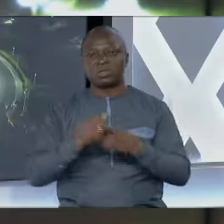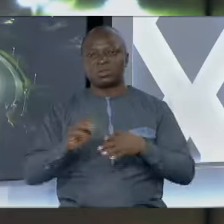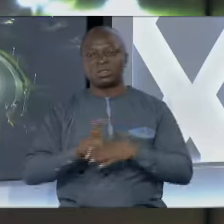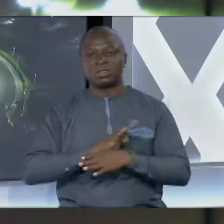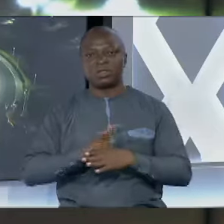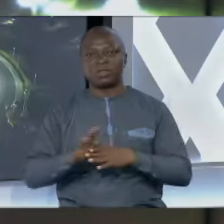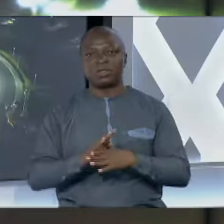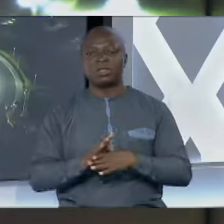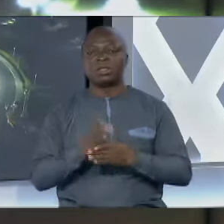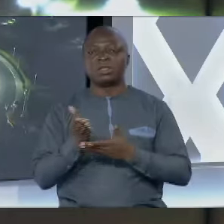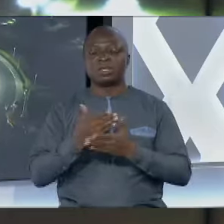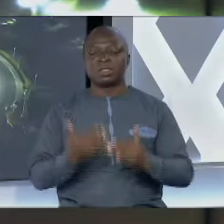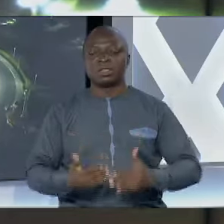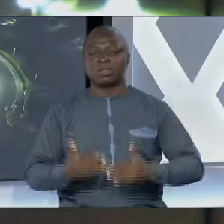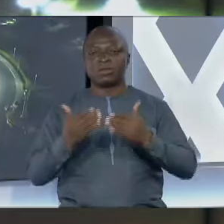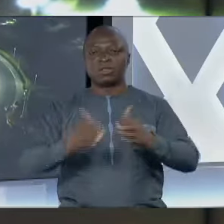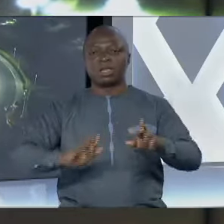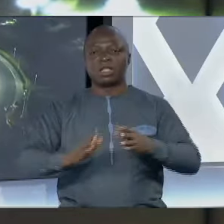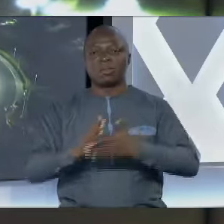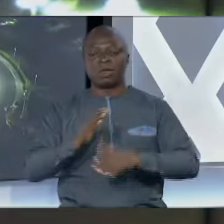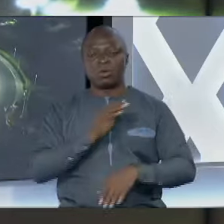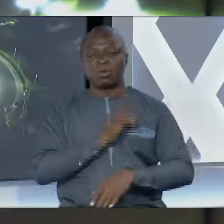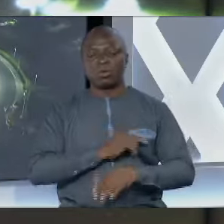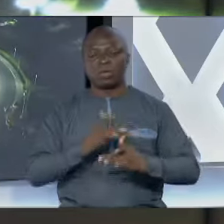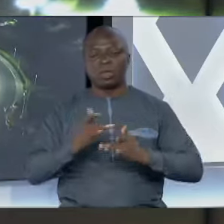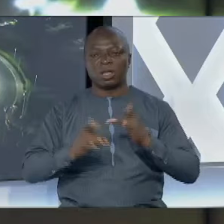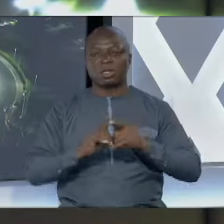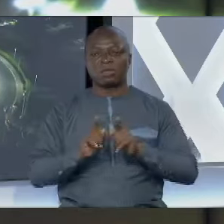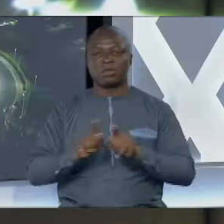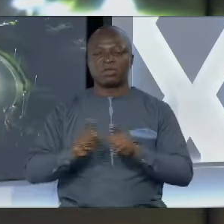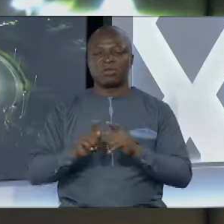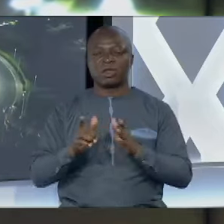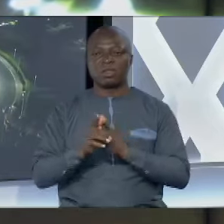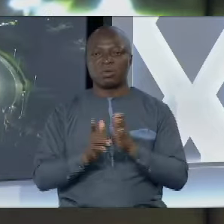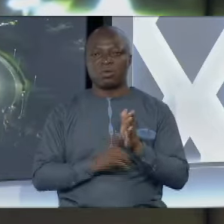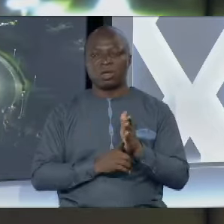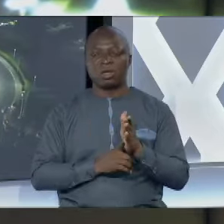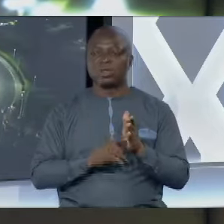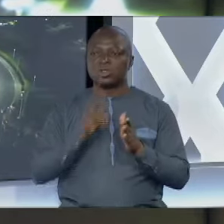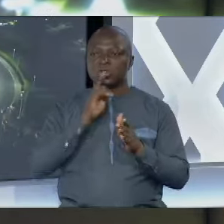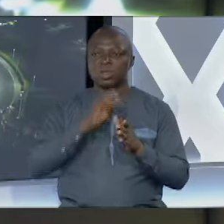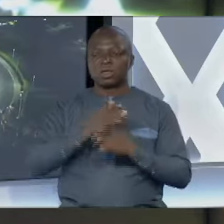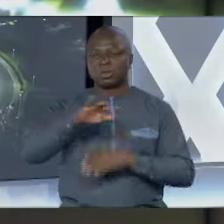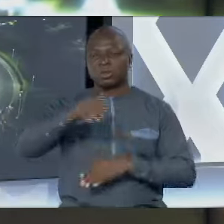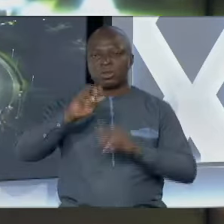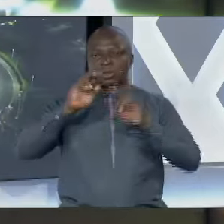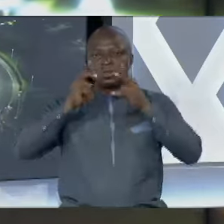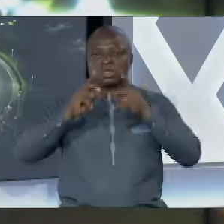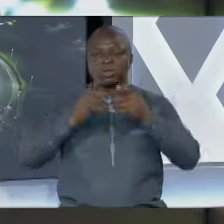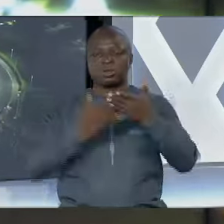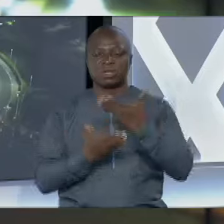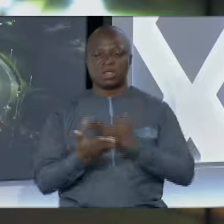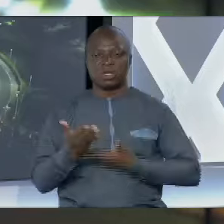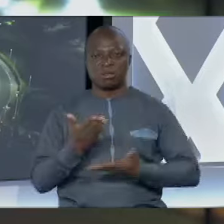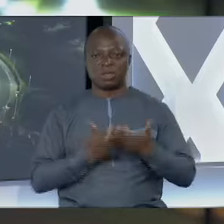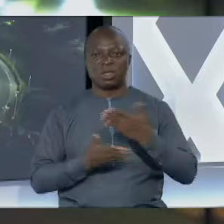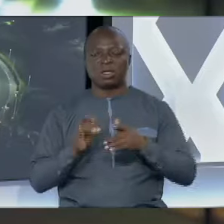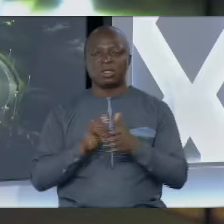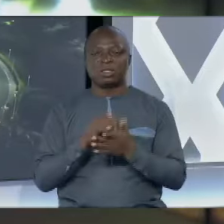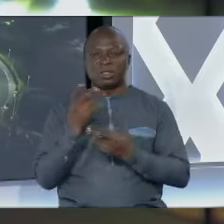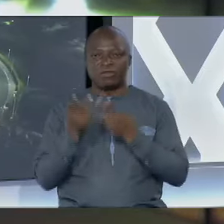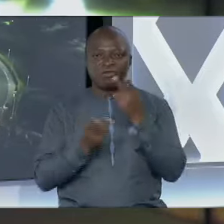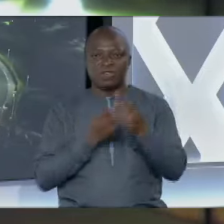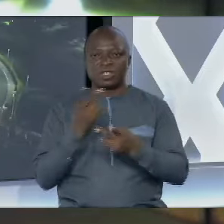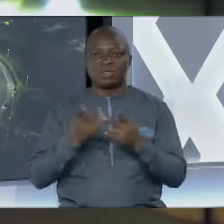affaires, les avancées réalisées par le Togo grâce aux différentes réformes sont entre autres sujets abordés. Et cette visite